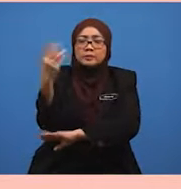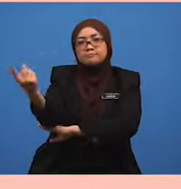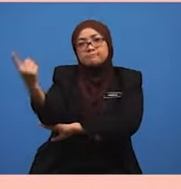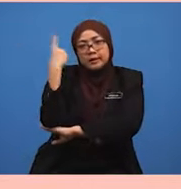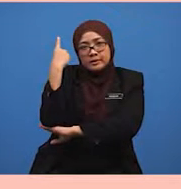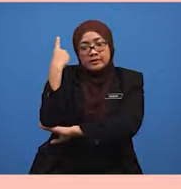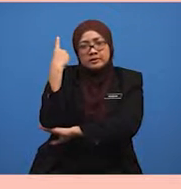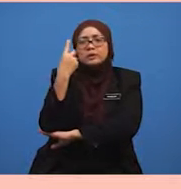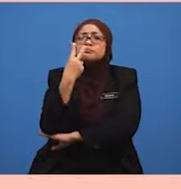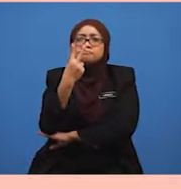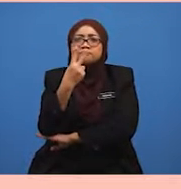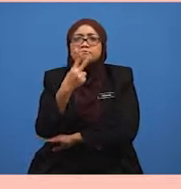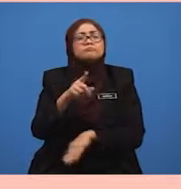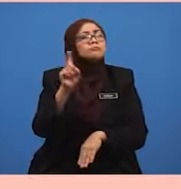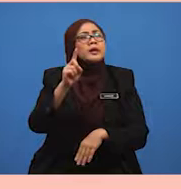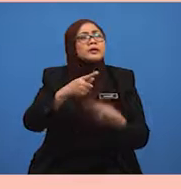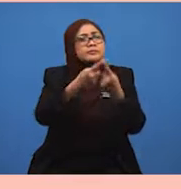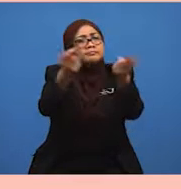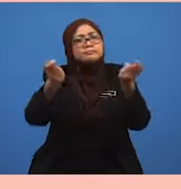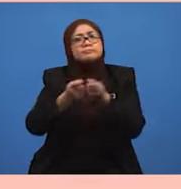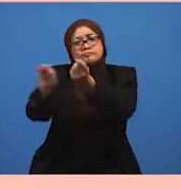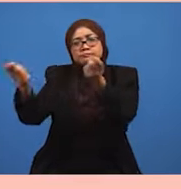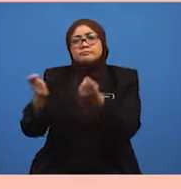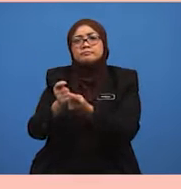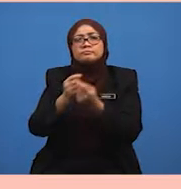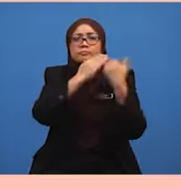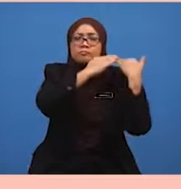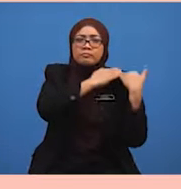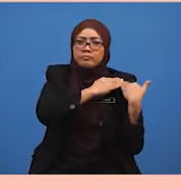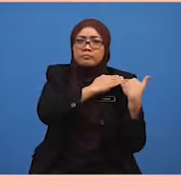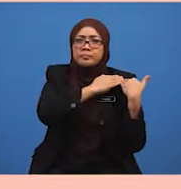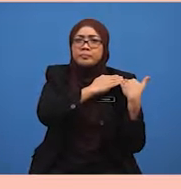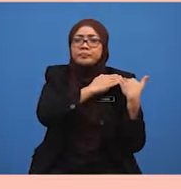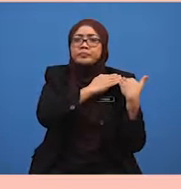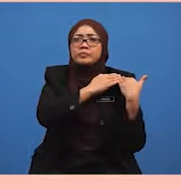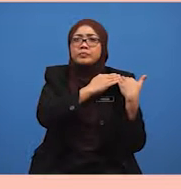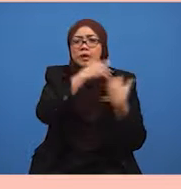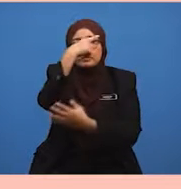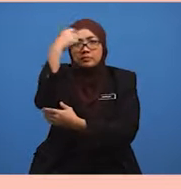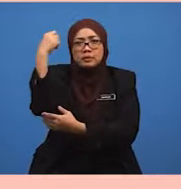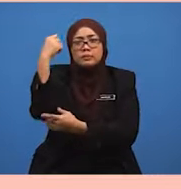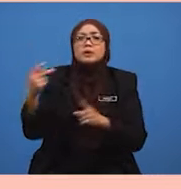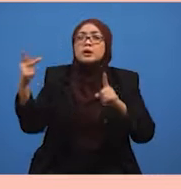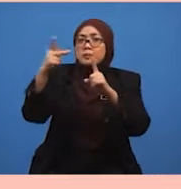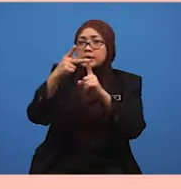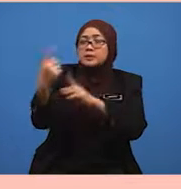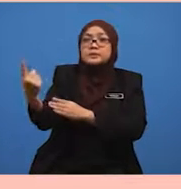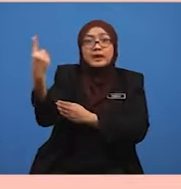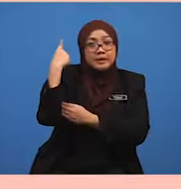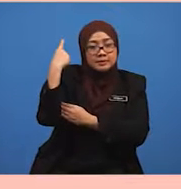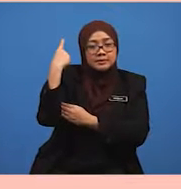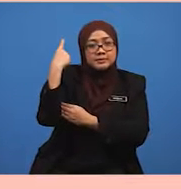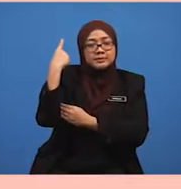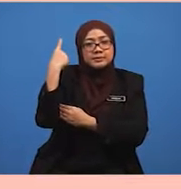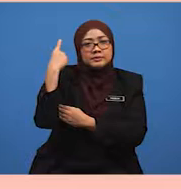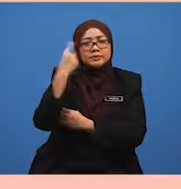kedudukan fulcrum dari beban akan memberi kesan kepada daya yang dikenakan? Bolehkah anda